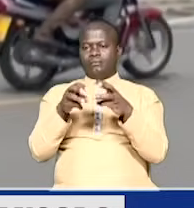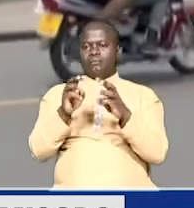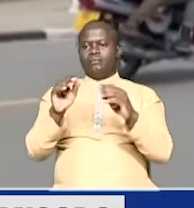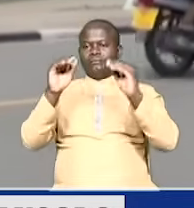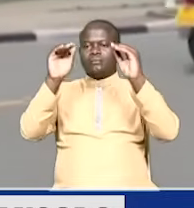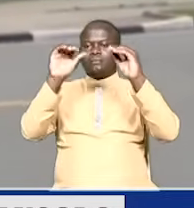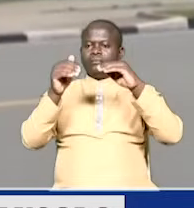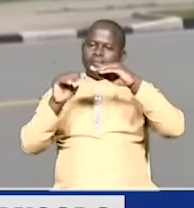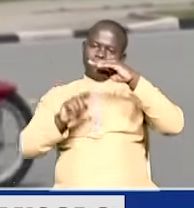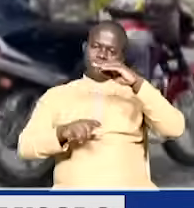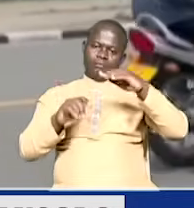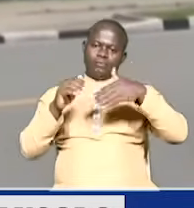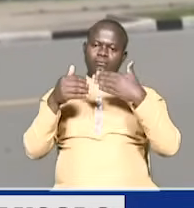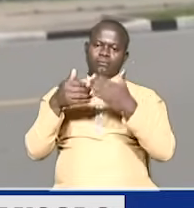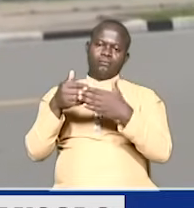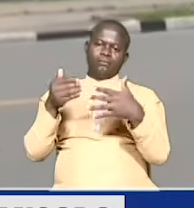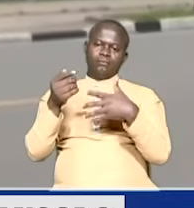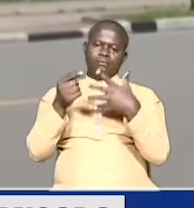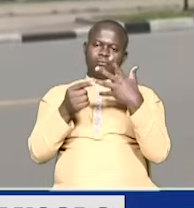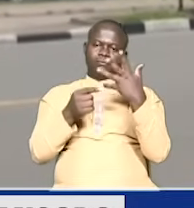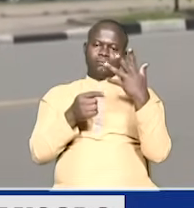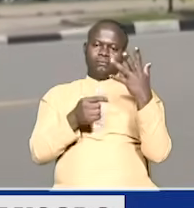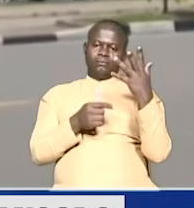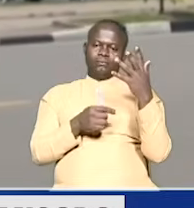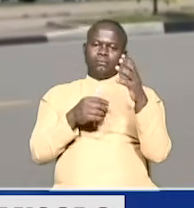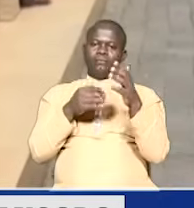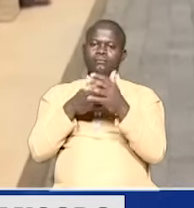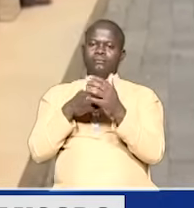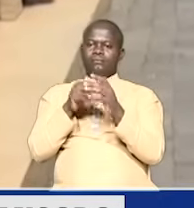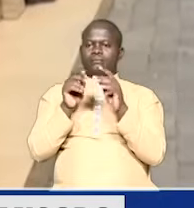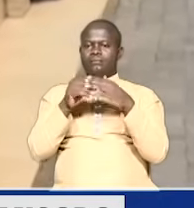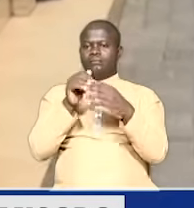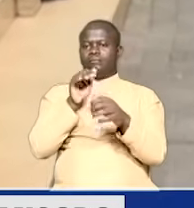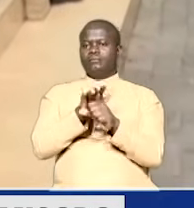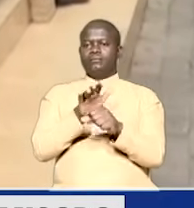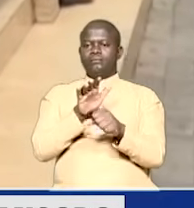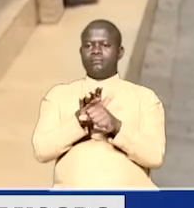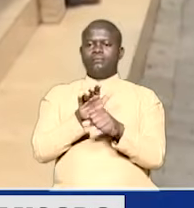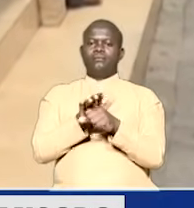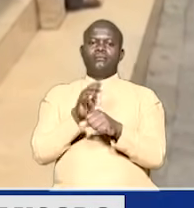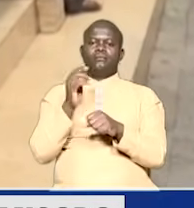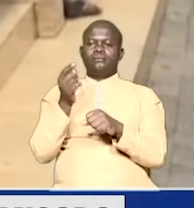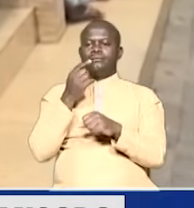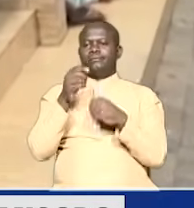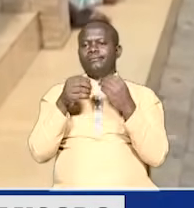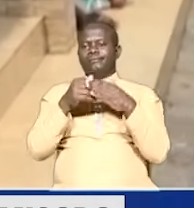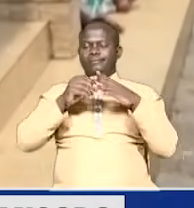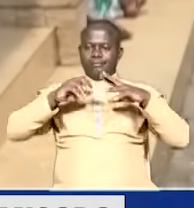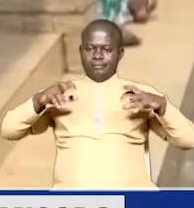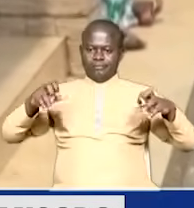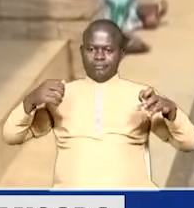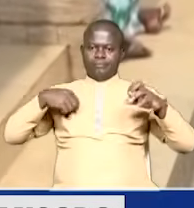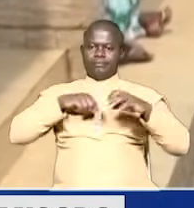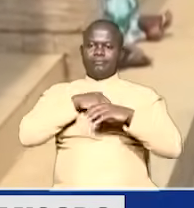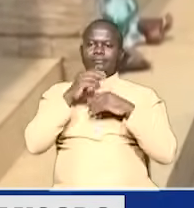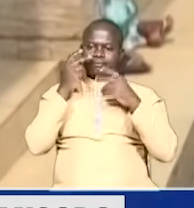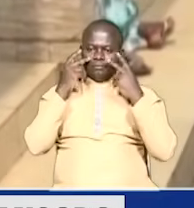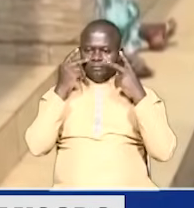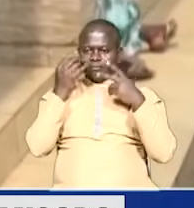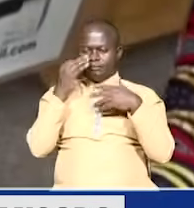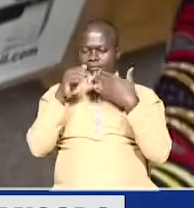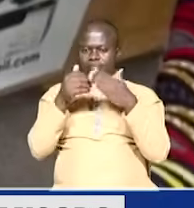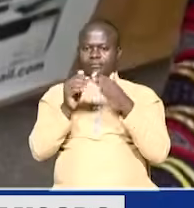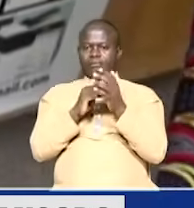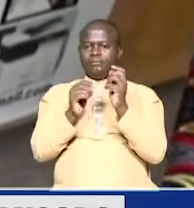bijya hasi ikintu abanibona hari ikibazo mu buryo ukurikira kibangamiye abantu benshi ariko abarishyizeho baje kwicara bakarisuzuma bakaba bareba niba bakongera